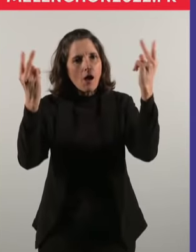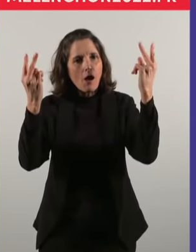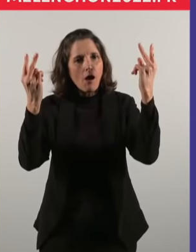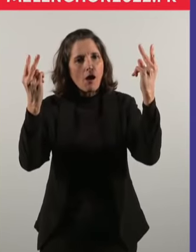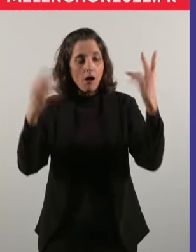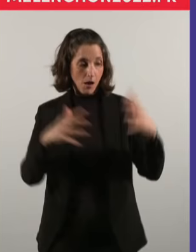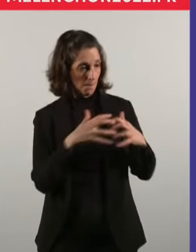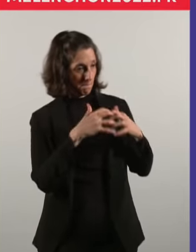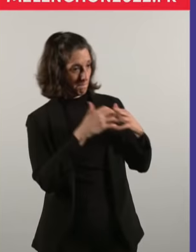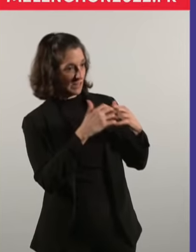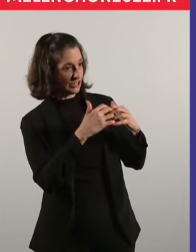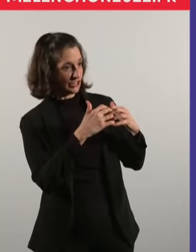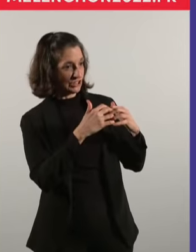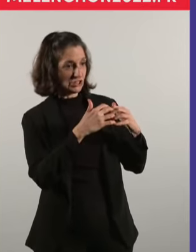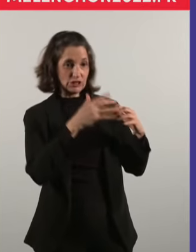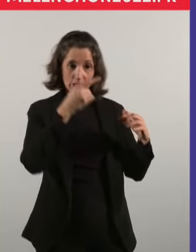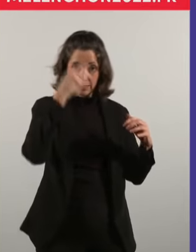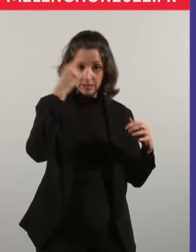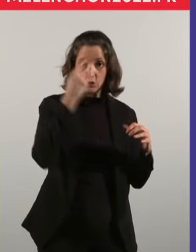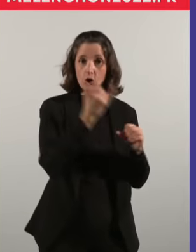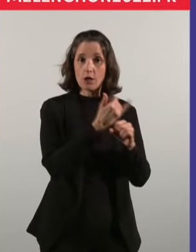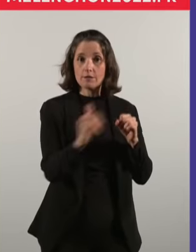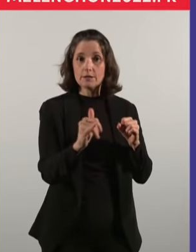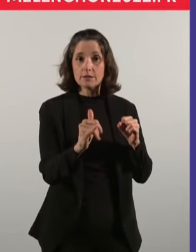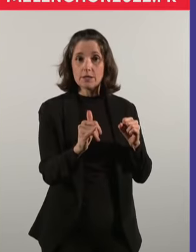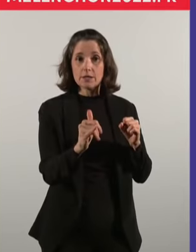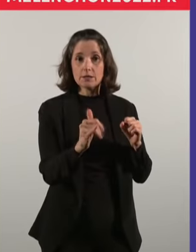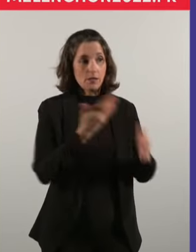d'elle, soulager la peine des êtres humains.